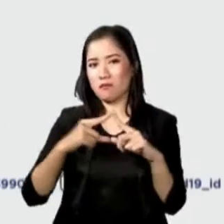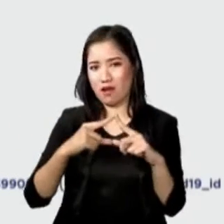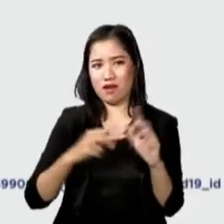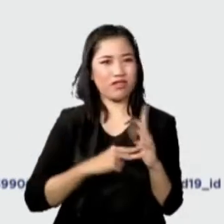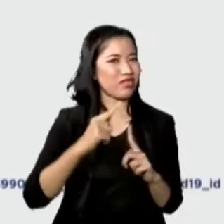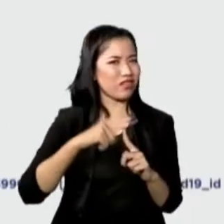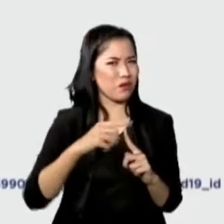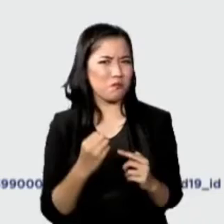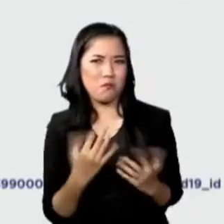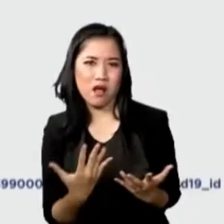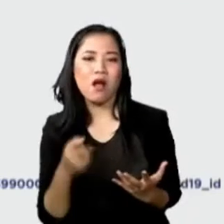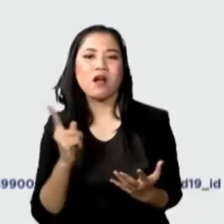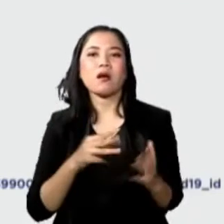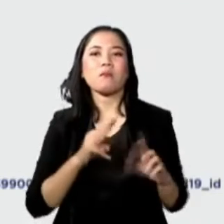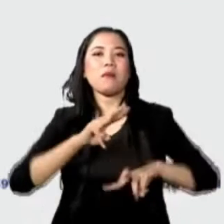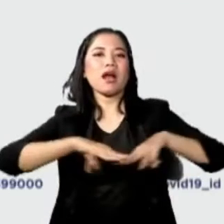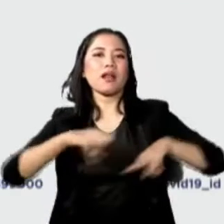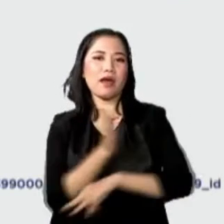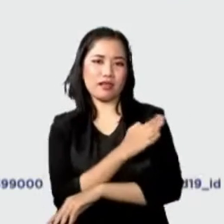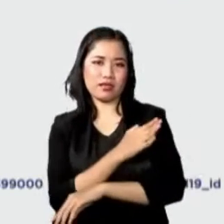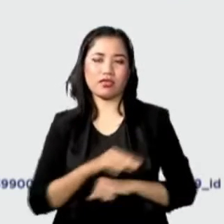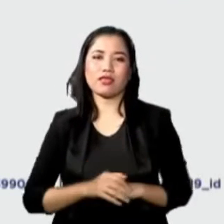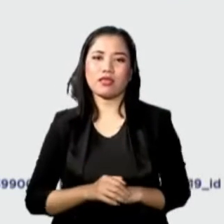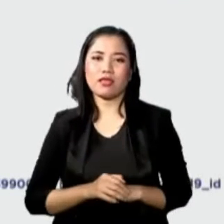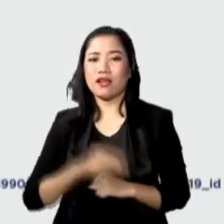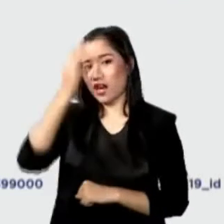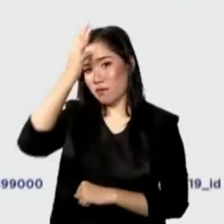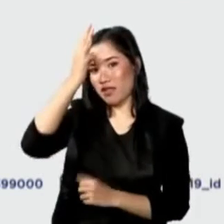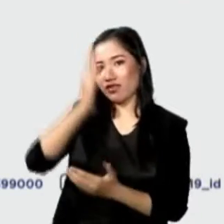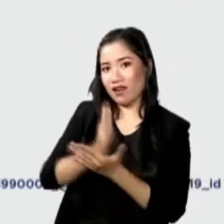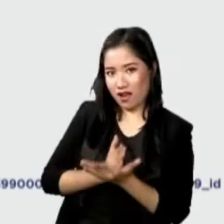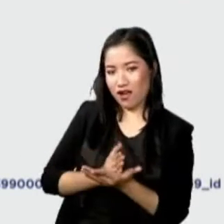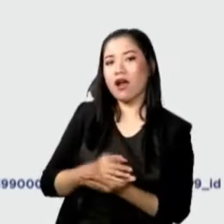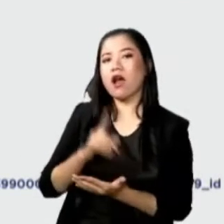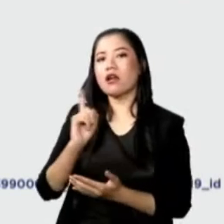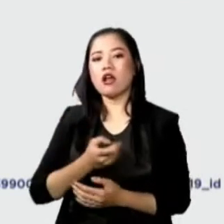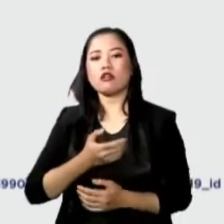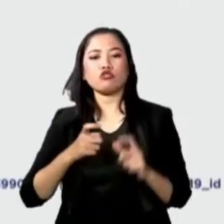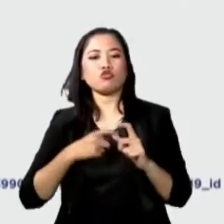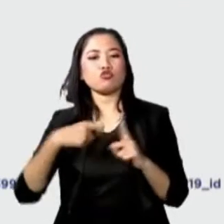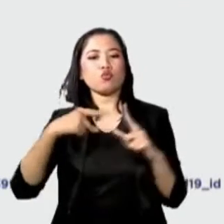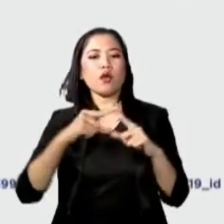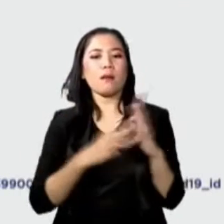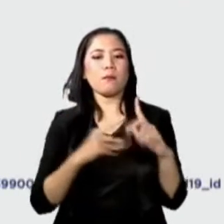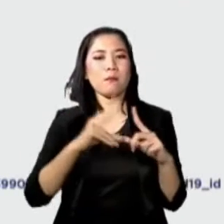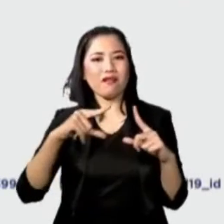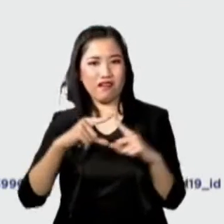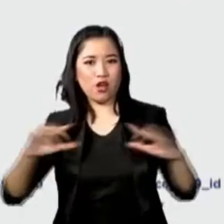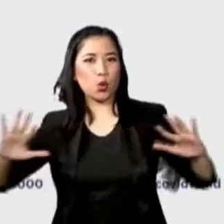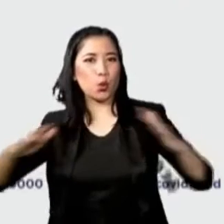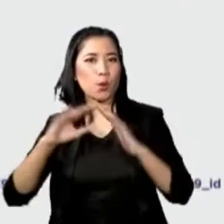NTT adalah Manggarai Barat. Dari Kalimantan Tengah adalah Sukamara, Gunung